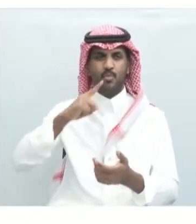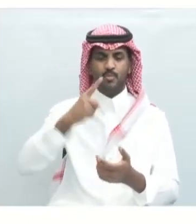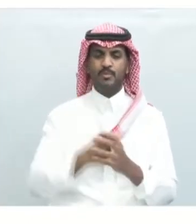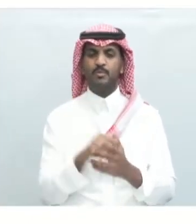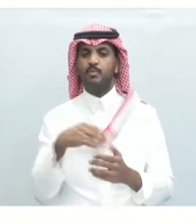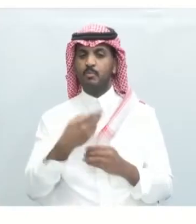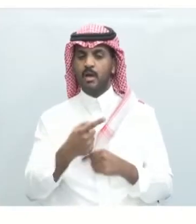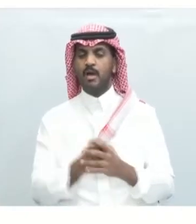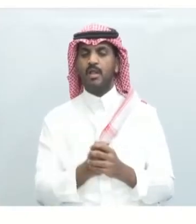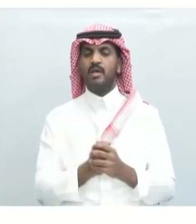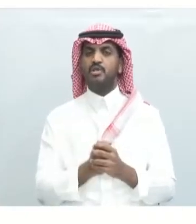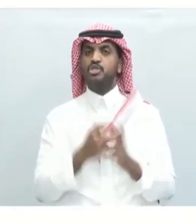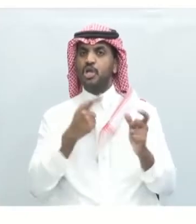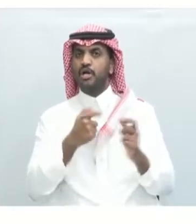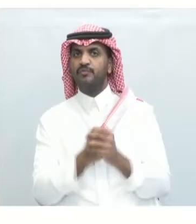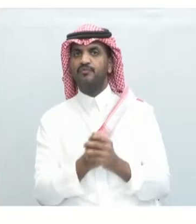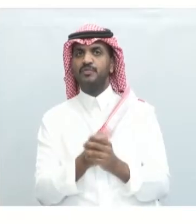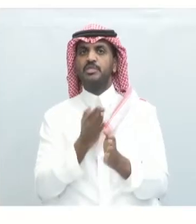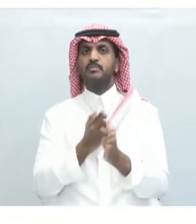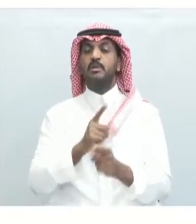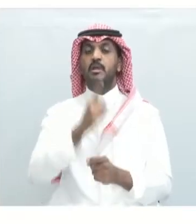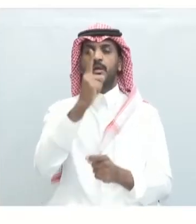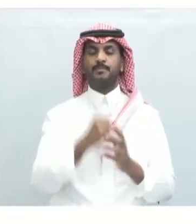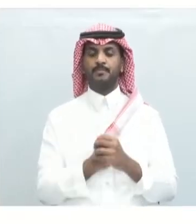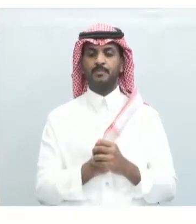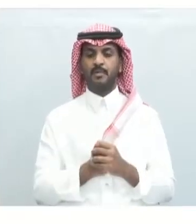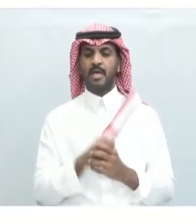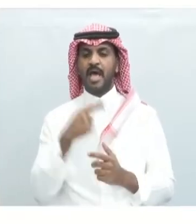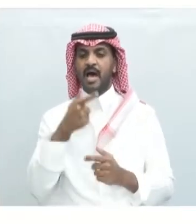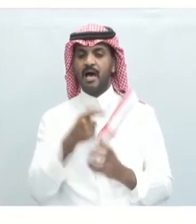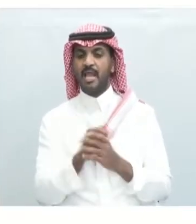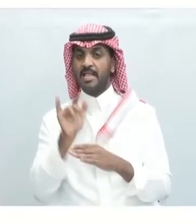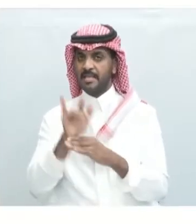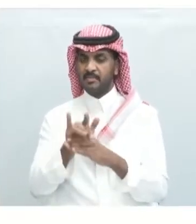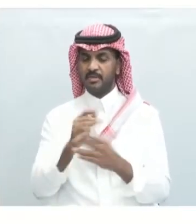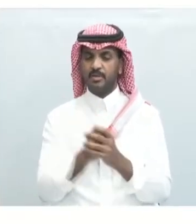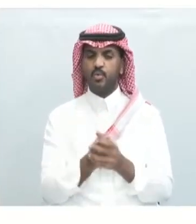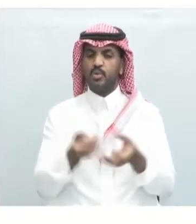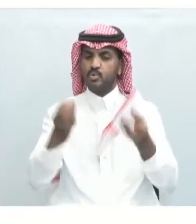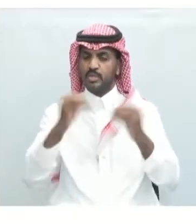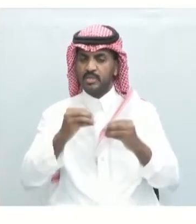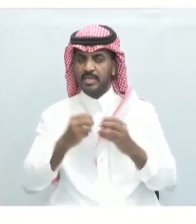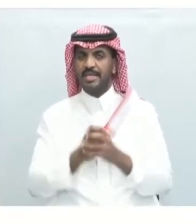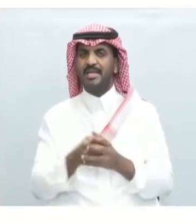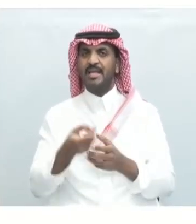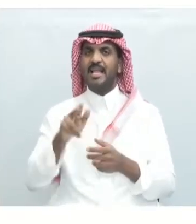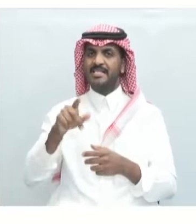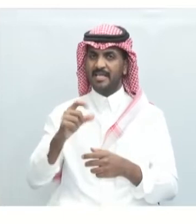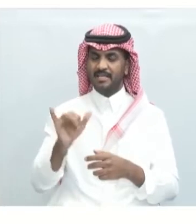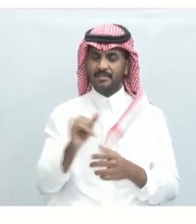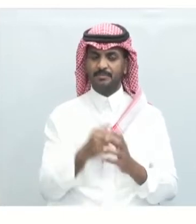قال الجهاد في سبيل الله قال حدثني بهن ولو استزدته لزادني